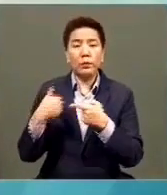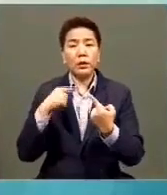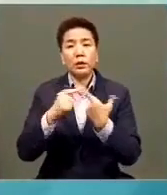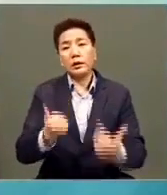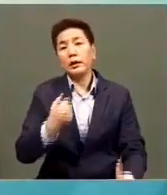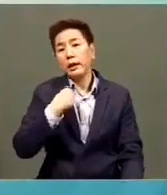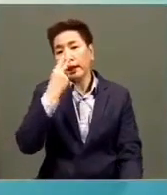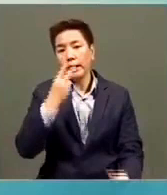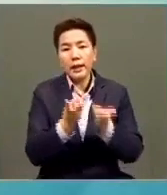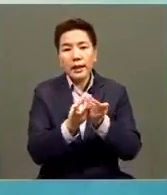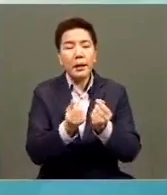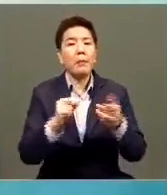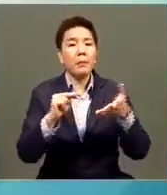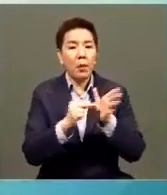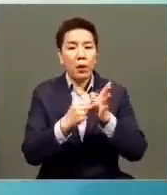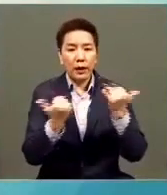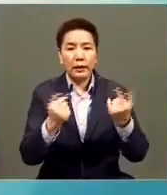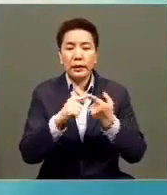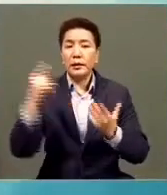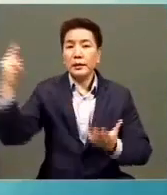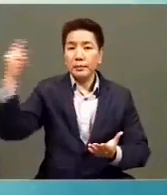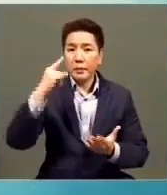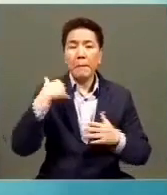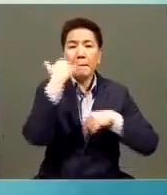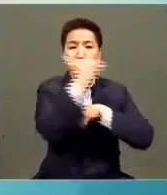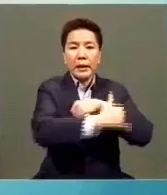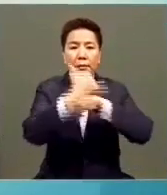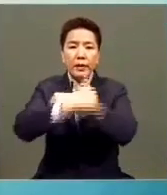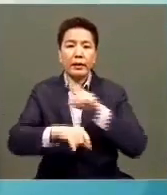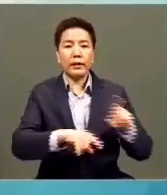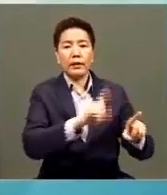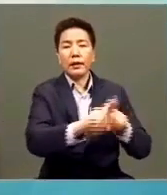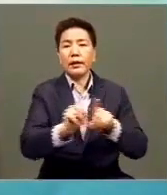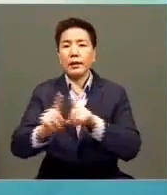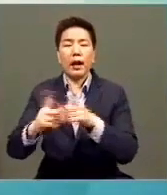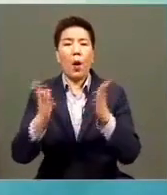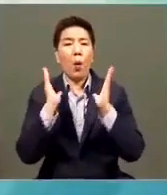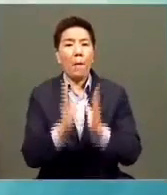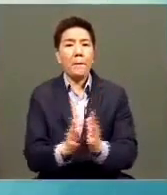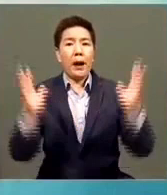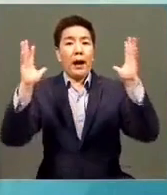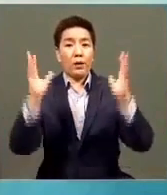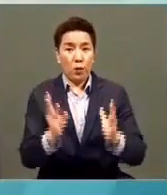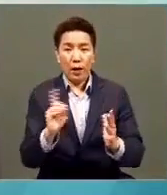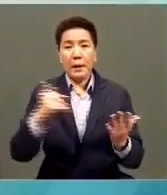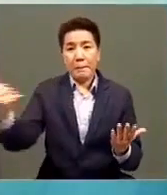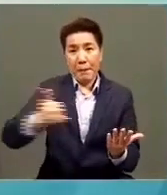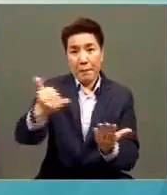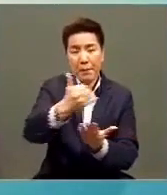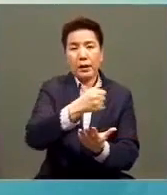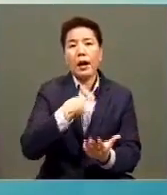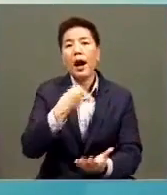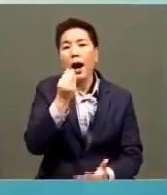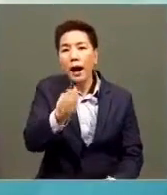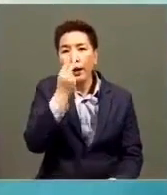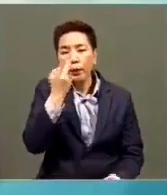เลขที่ท่านเห็นอย่างนี้เนี่ยไม่ว่าจะเป็นมาจากประเทศไหนนะคะมีจำนวนเท่าไหร่แต่จริงๆอยากจะพา